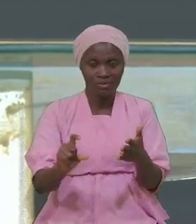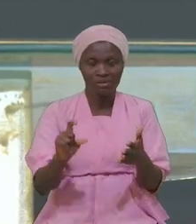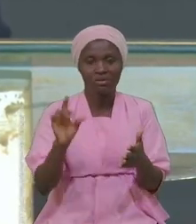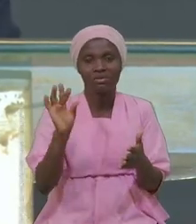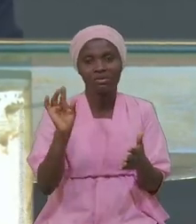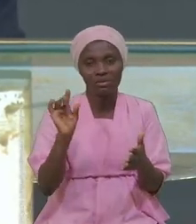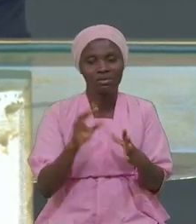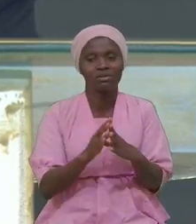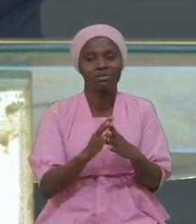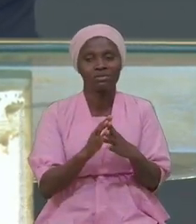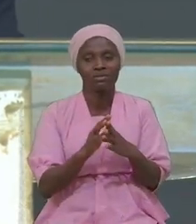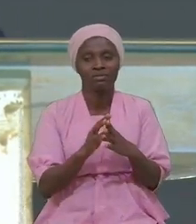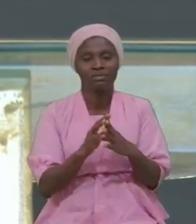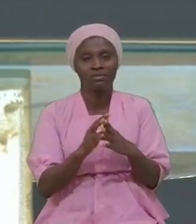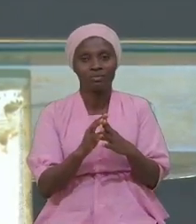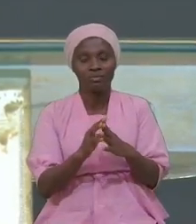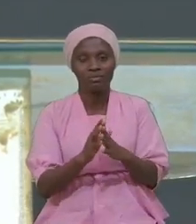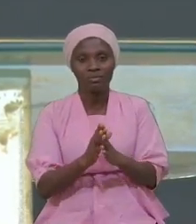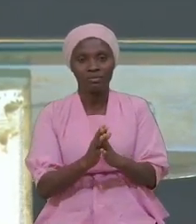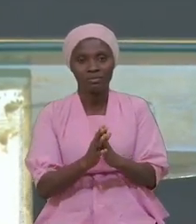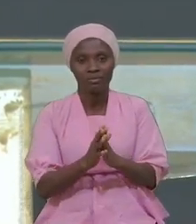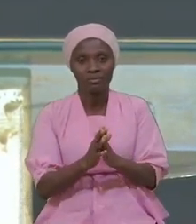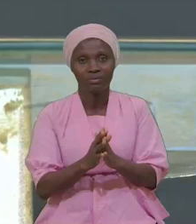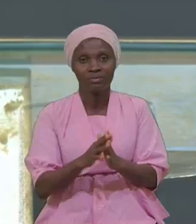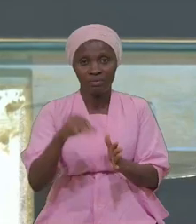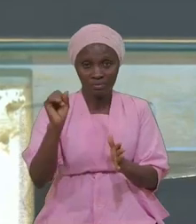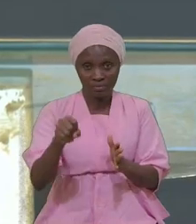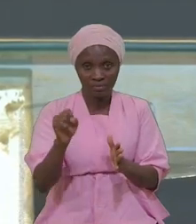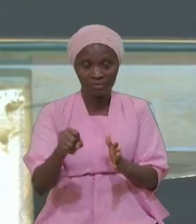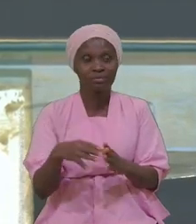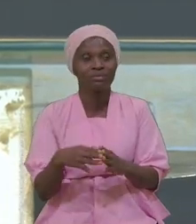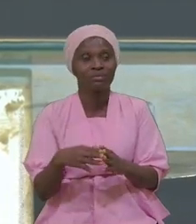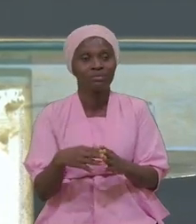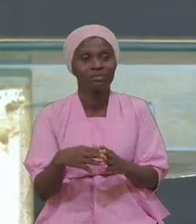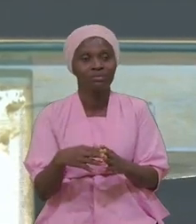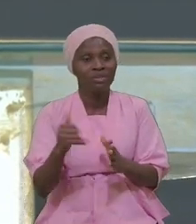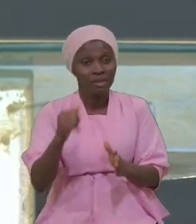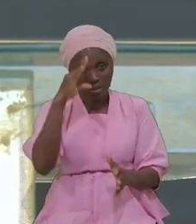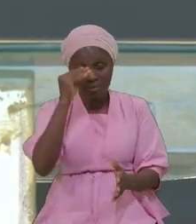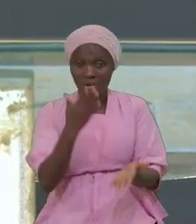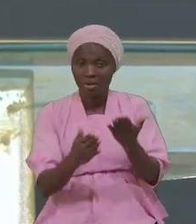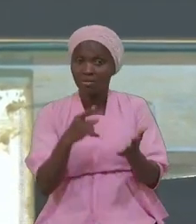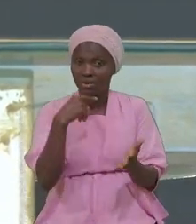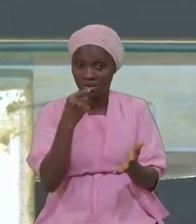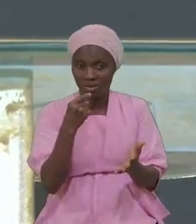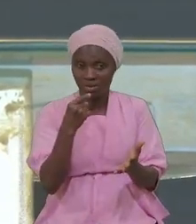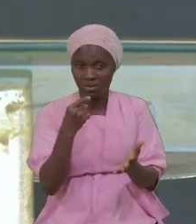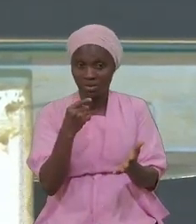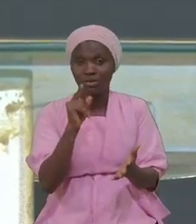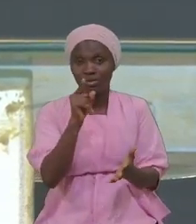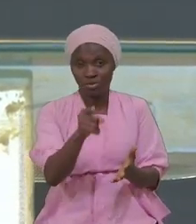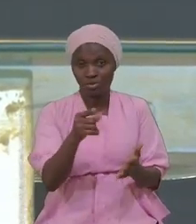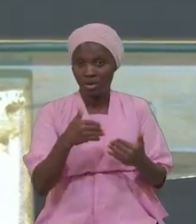œuvres. Jacques chapitre 2 verset 18 qui dit: